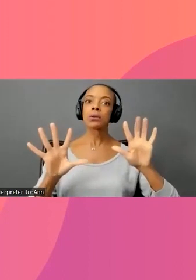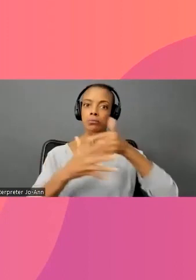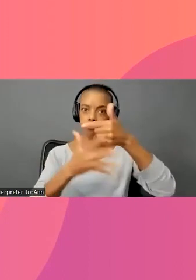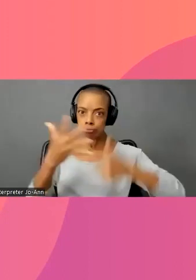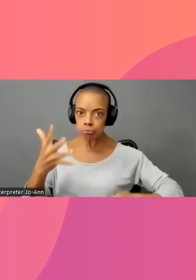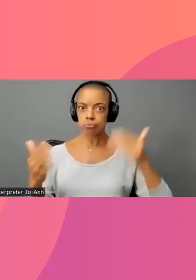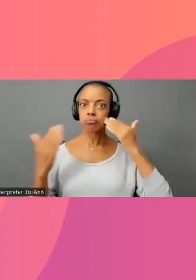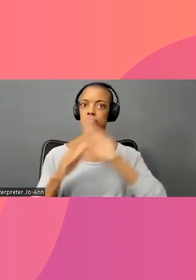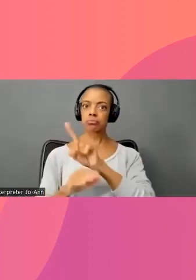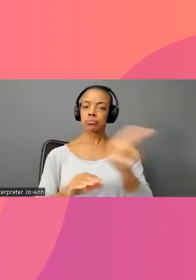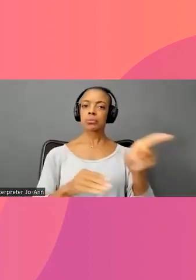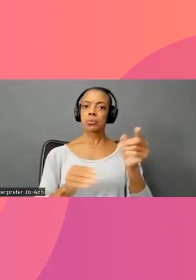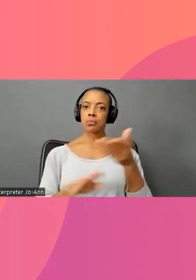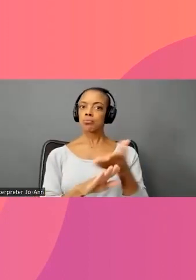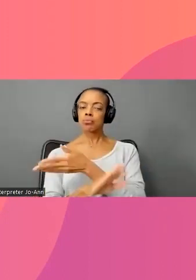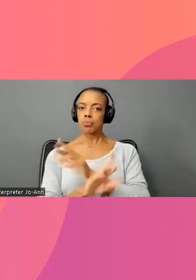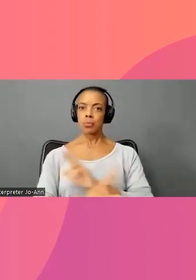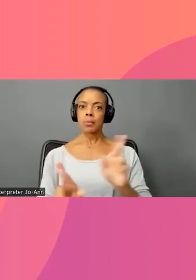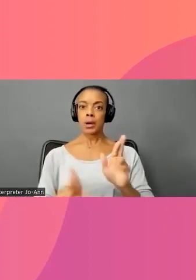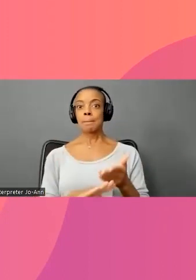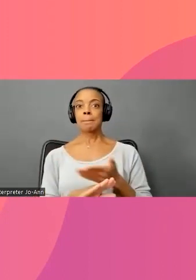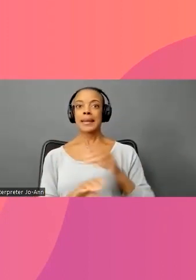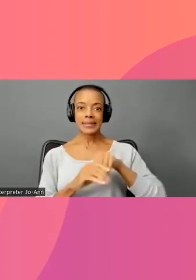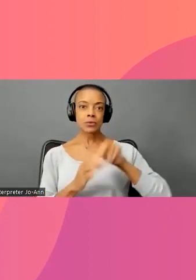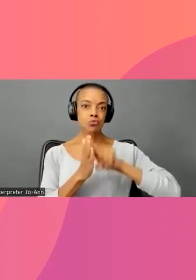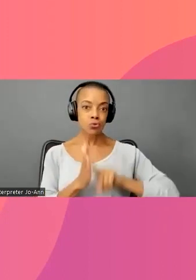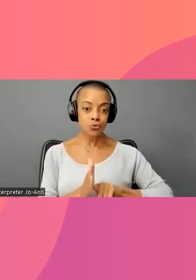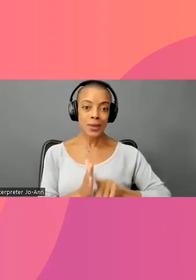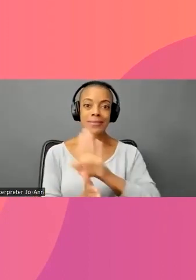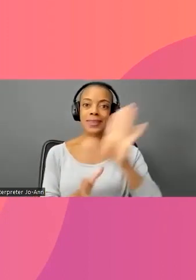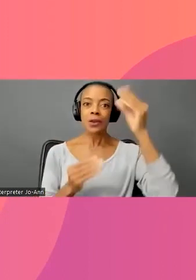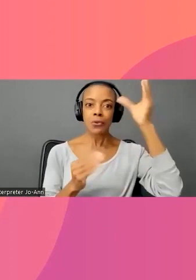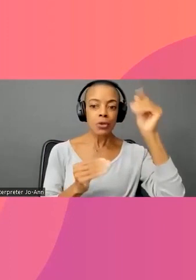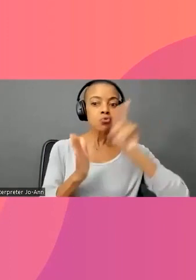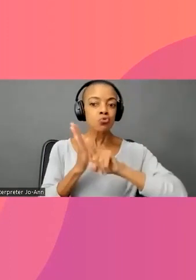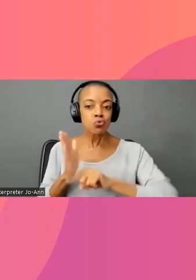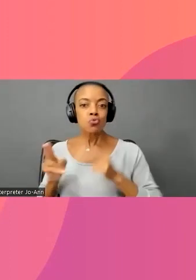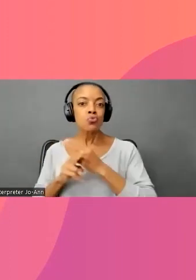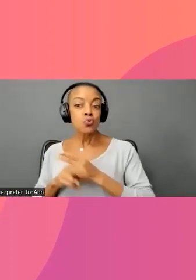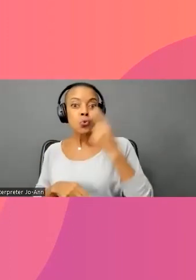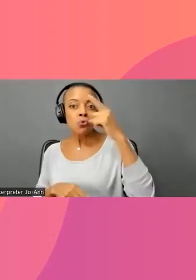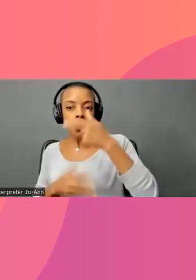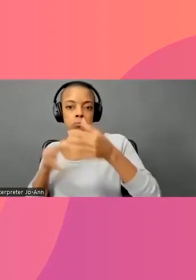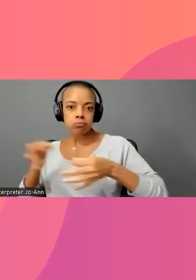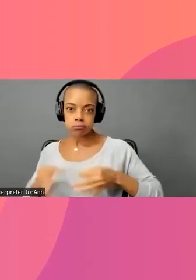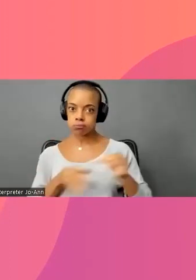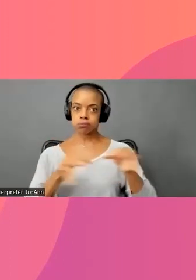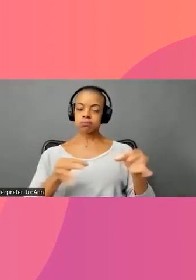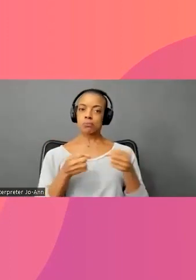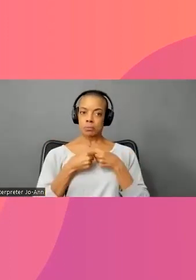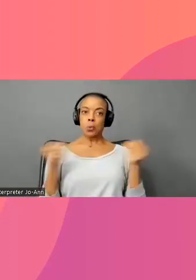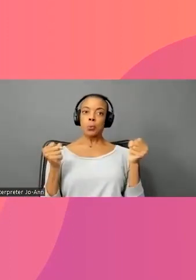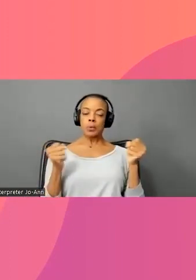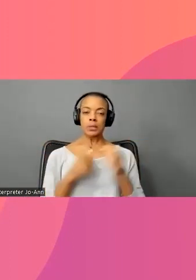soit éclairé et qu'elle connaisse tous les éléments qui pouvaient faire partie du projet de recherche et comment les informations allaient